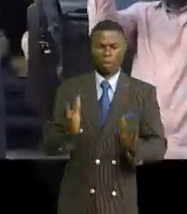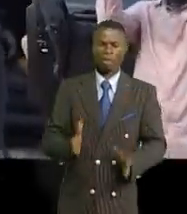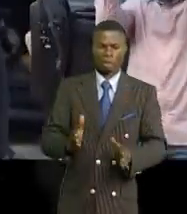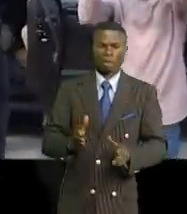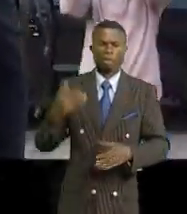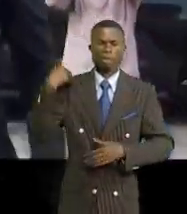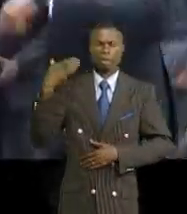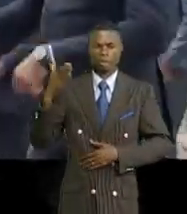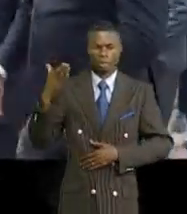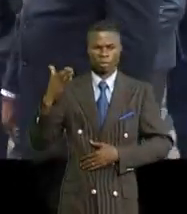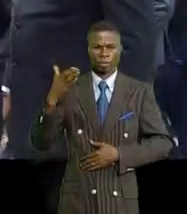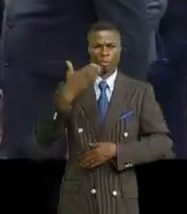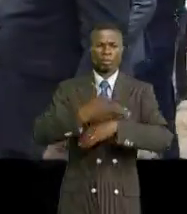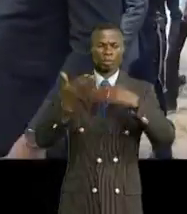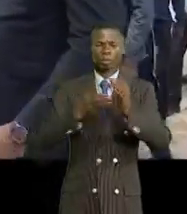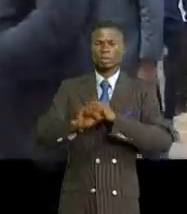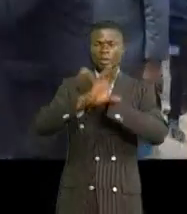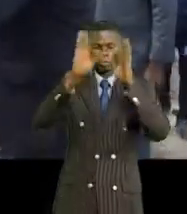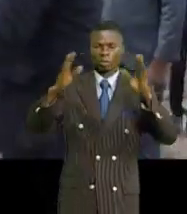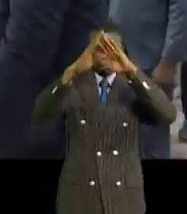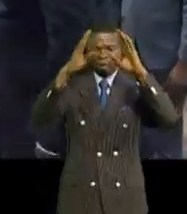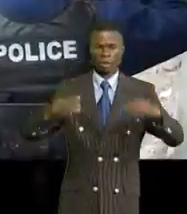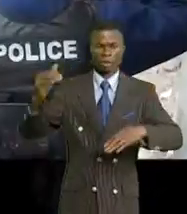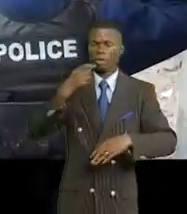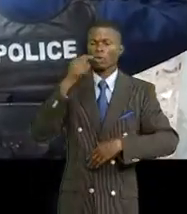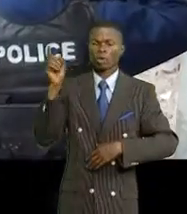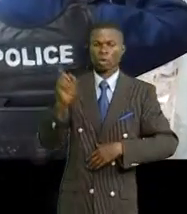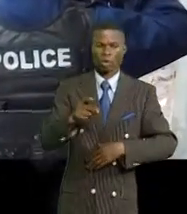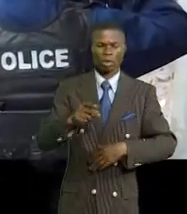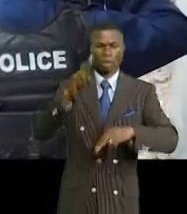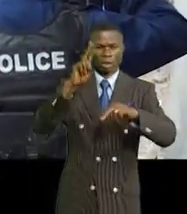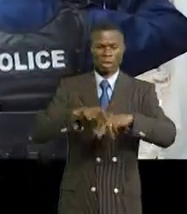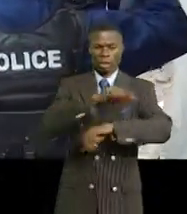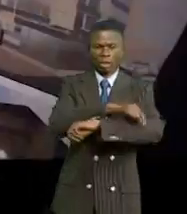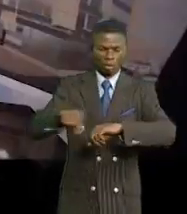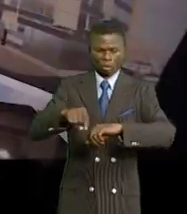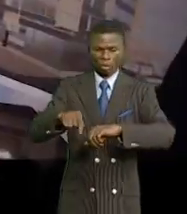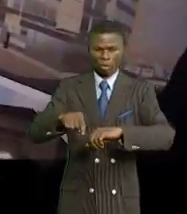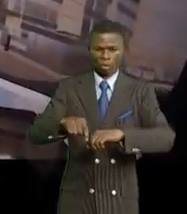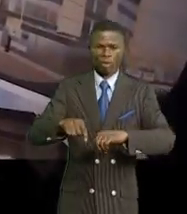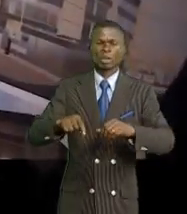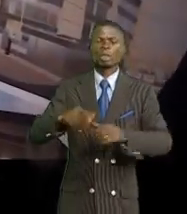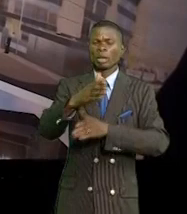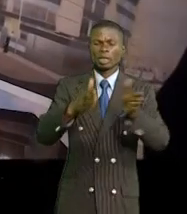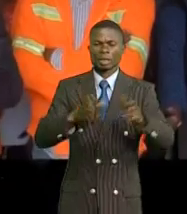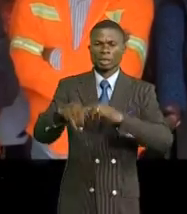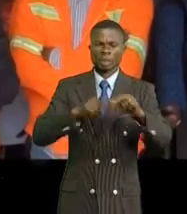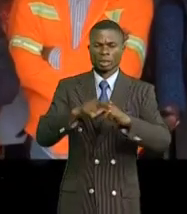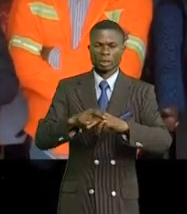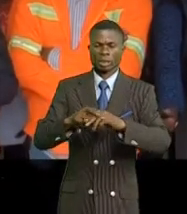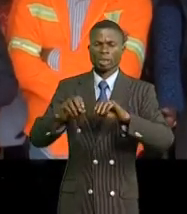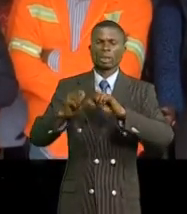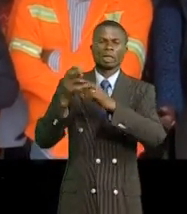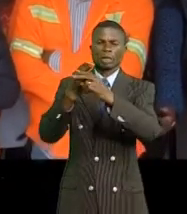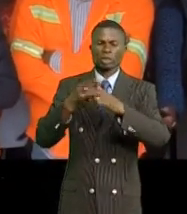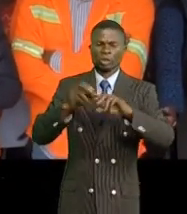l'État. C'est la description un peu plus claire du bâtiment imposant devant abriter les sièges administratifs de la Caisse nationale de sécurité sociale